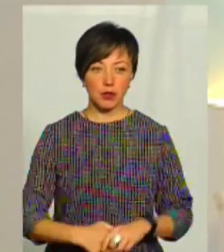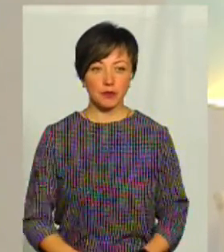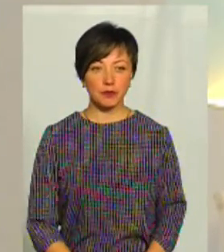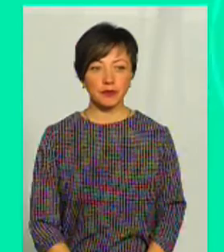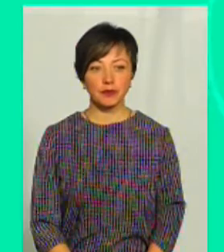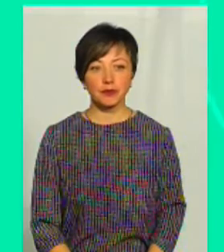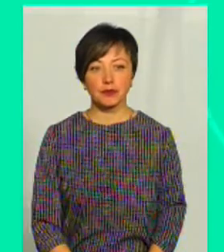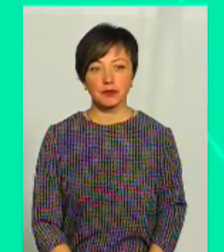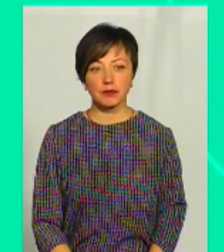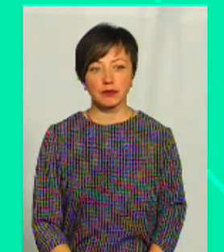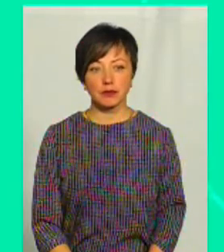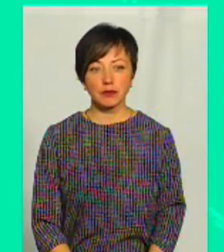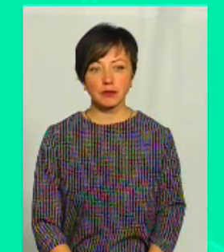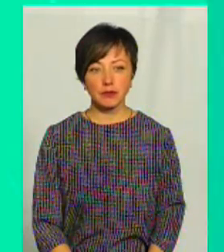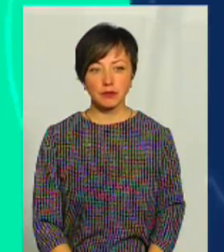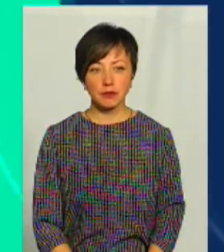розмови.